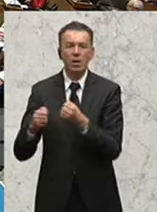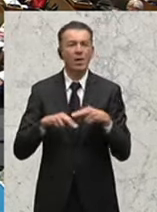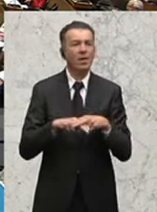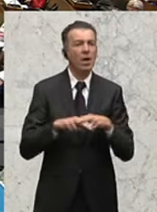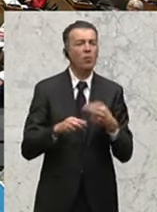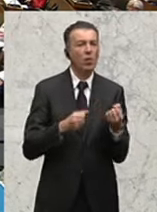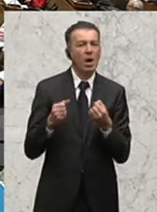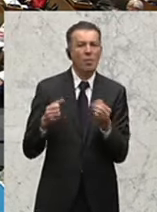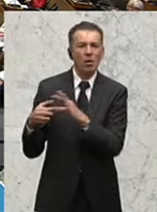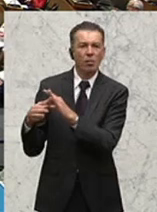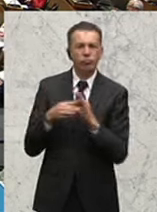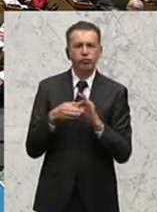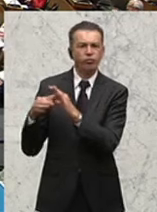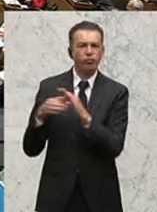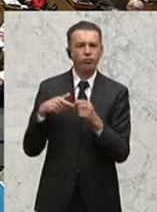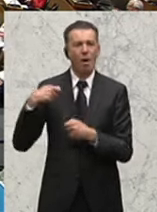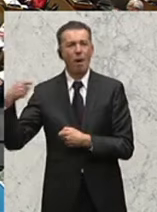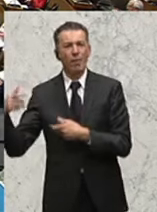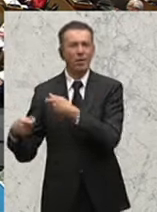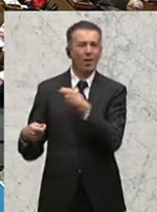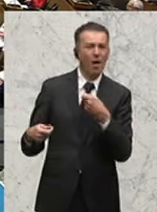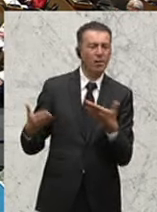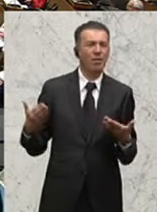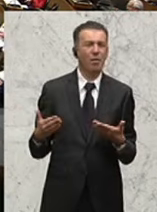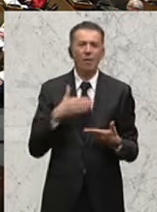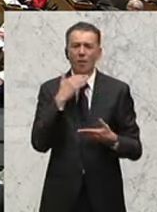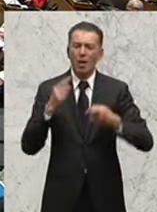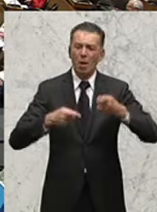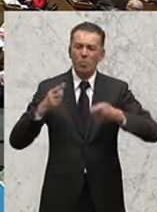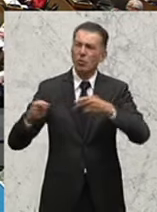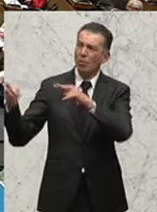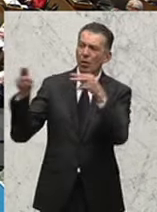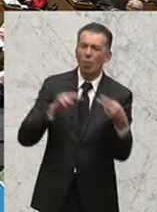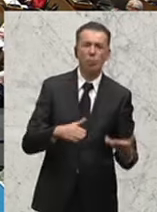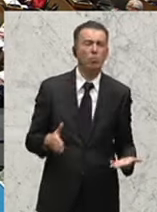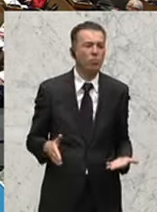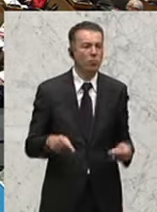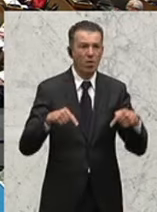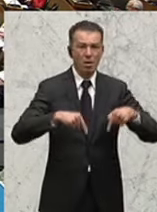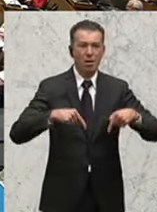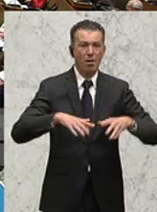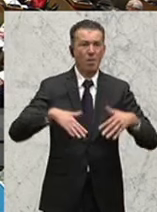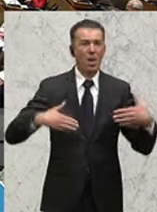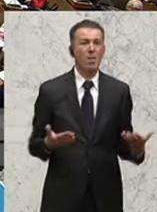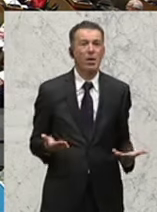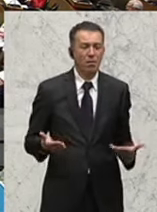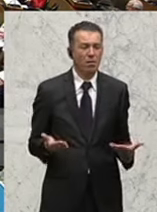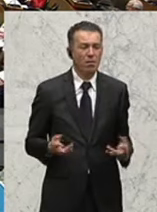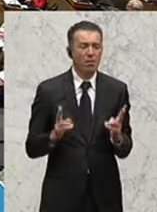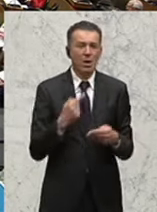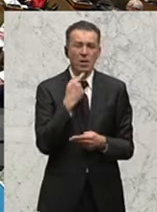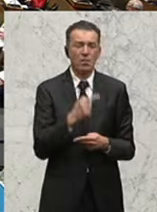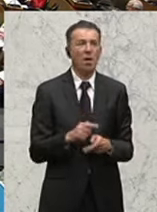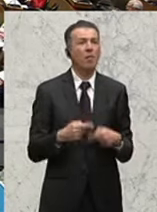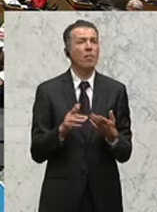verknüpft ist, wie viele Abhängigkeiten es voneinander gibt, wie viele Bestimmungen es gibt, die umgesetzt werden, dass das hier im Hause stattfindet. Und eins kann ich schon sagen,